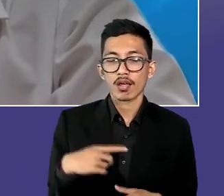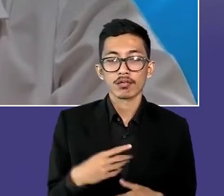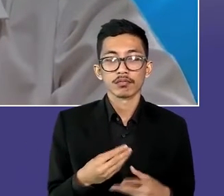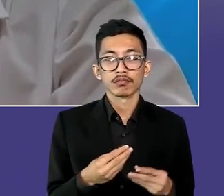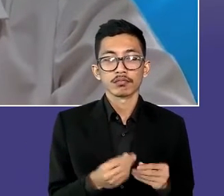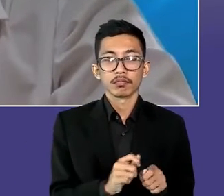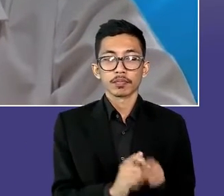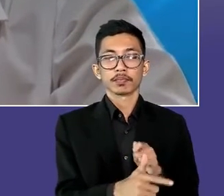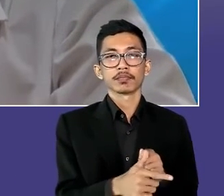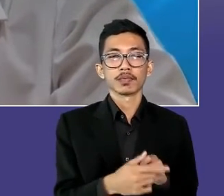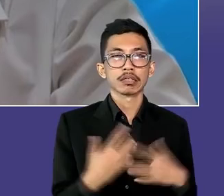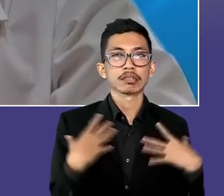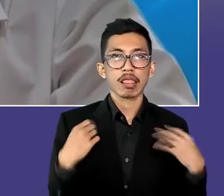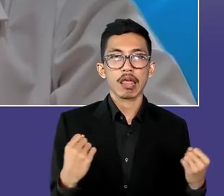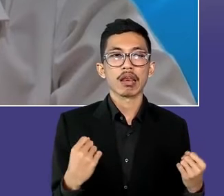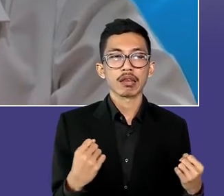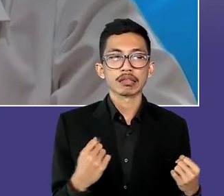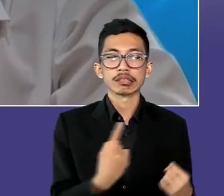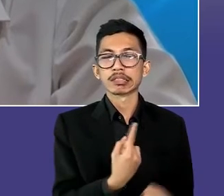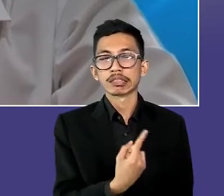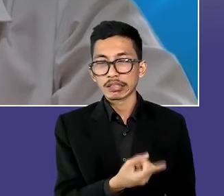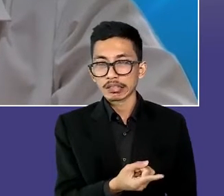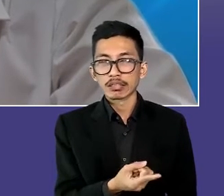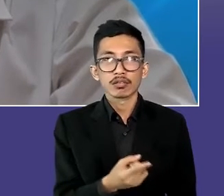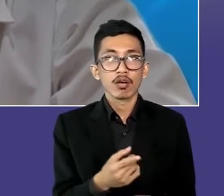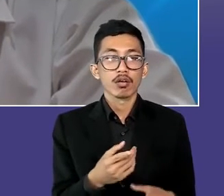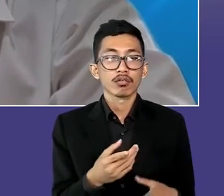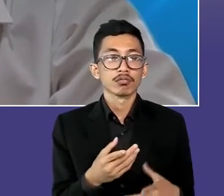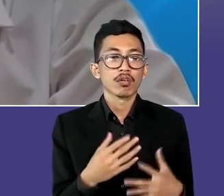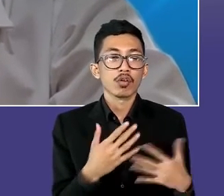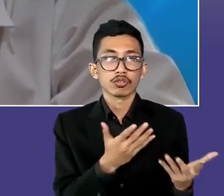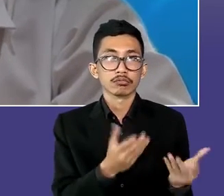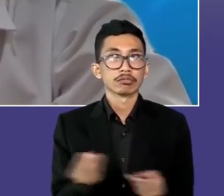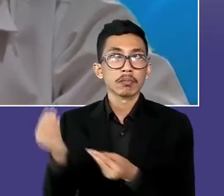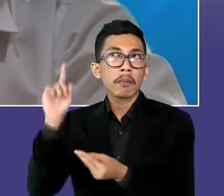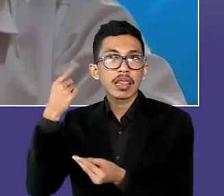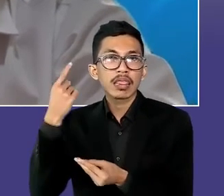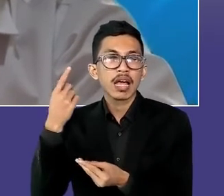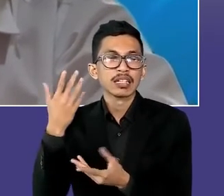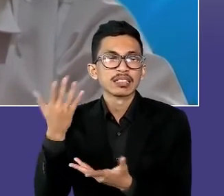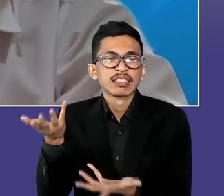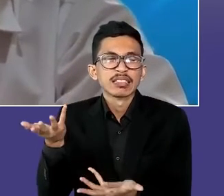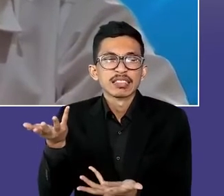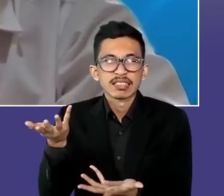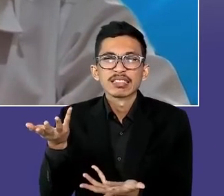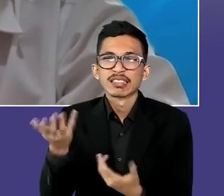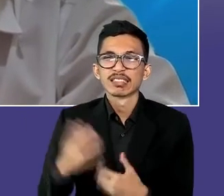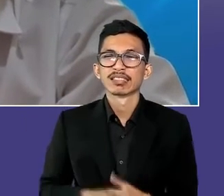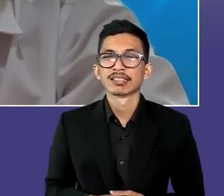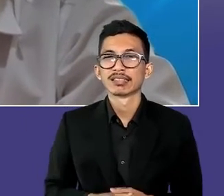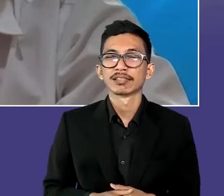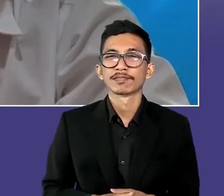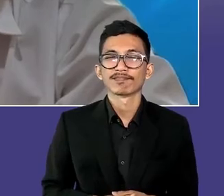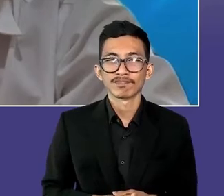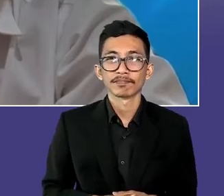kesehatan itu sendiri kalau semuanya ditanggungjawabkan kepada kepada pemerintah. Oke,